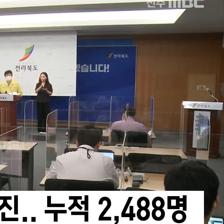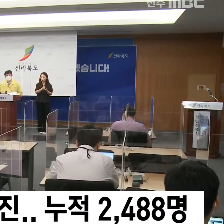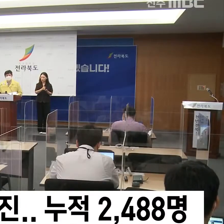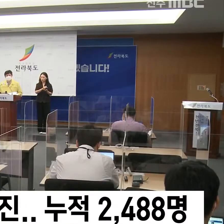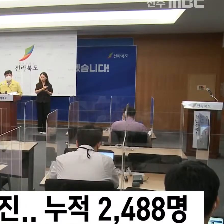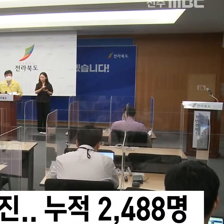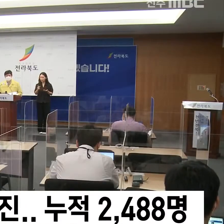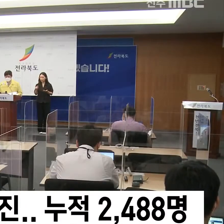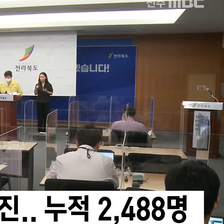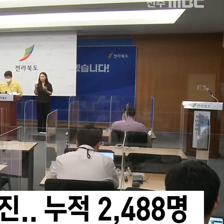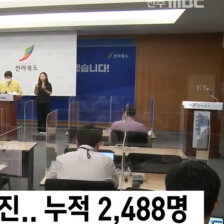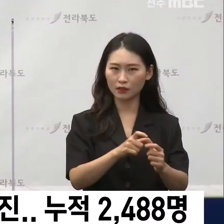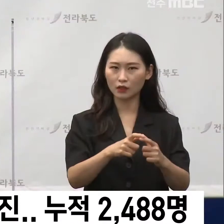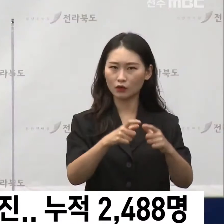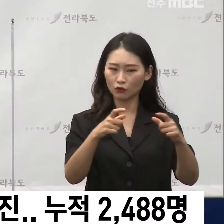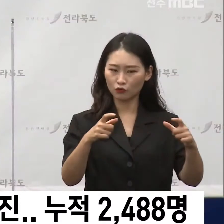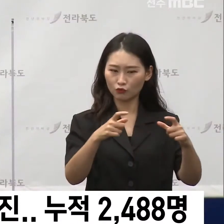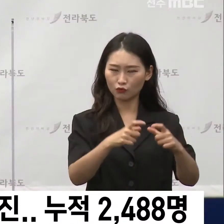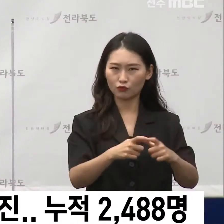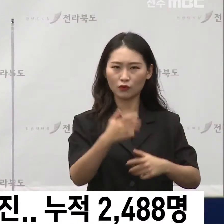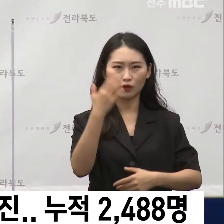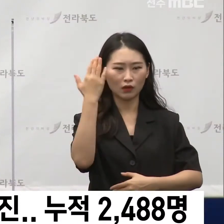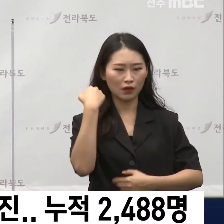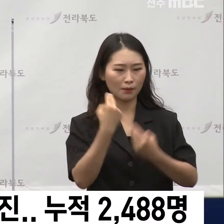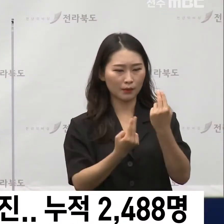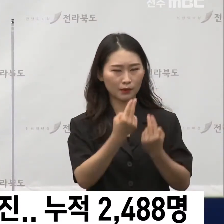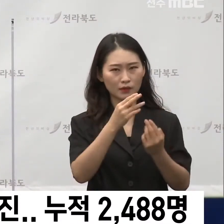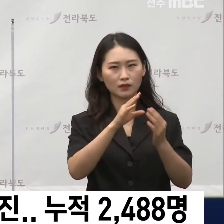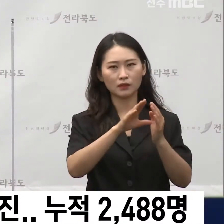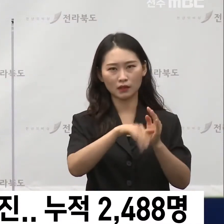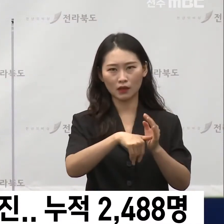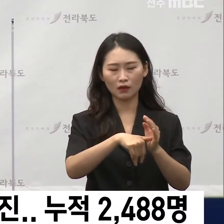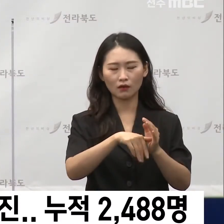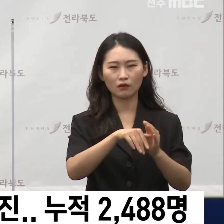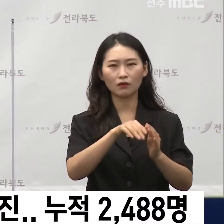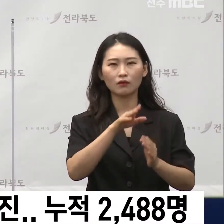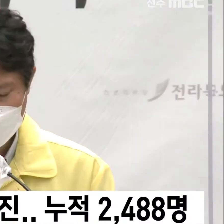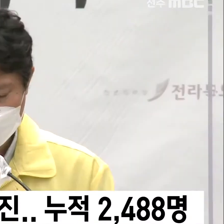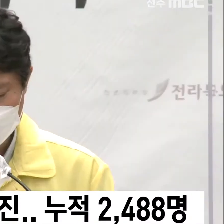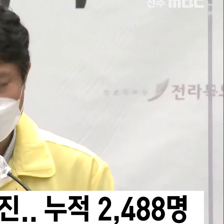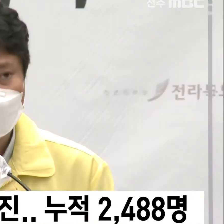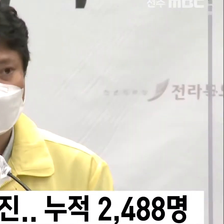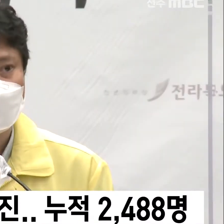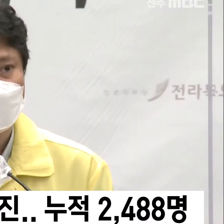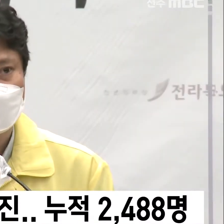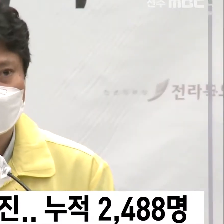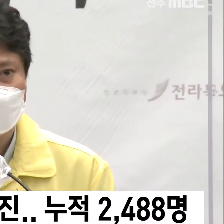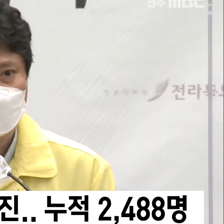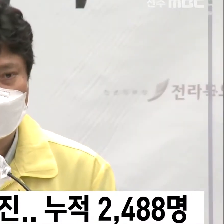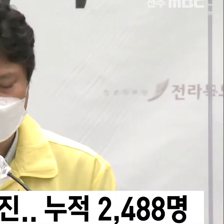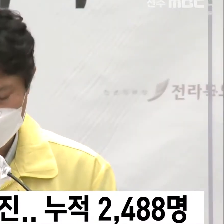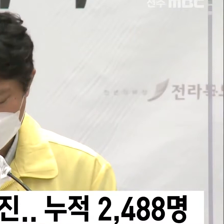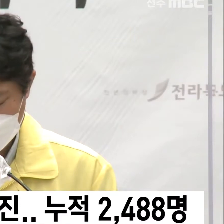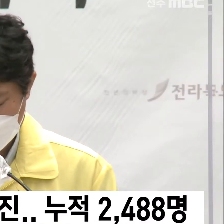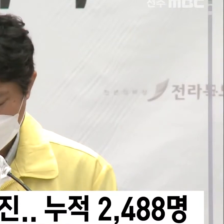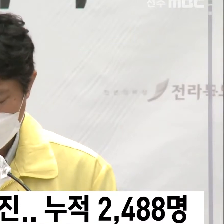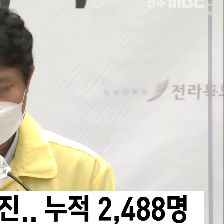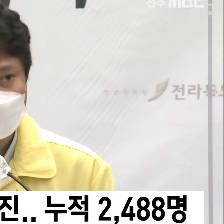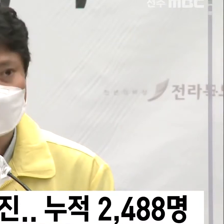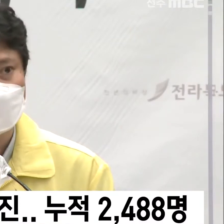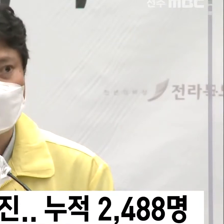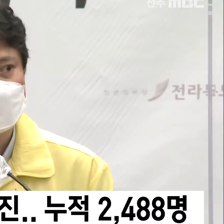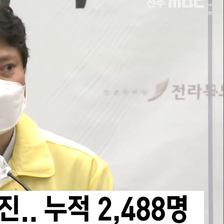동선이 겹치거나 자가 경리 중인 5명이 확진 됐고 군산에서 는 서울과 낚고 확진 자와 접촉한 5명의